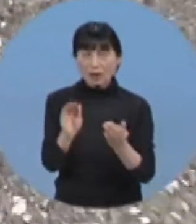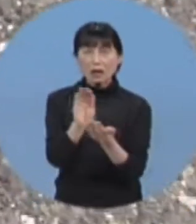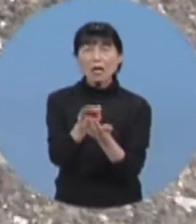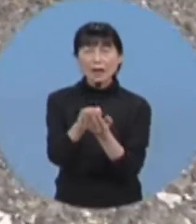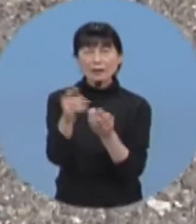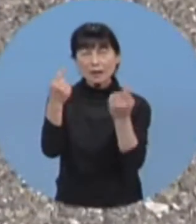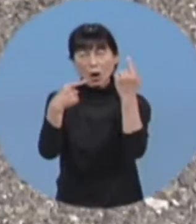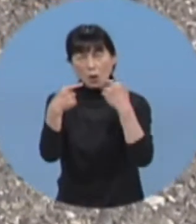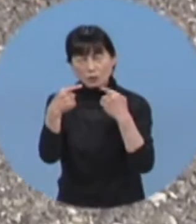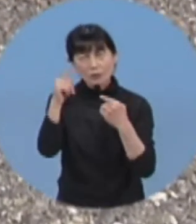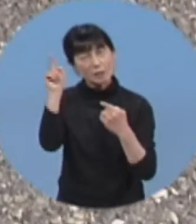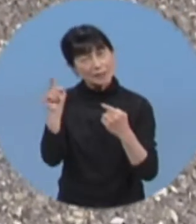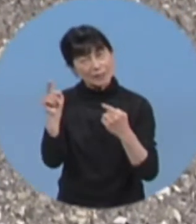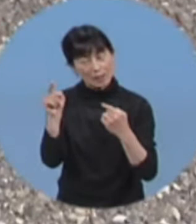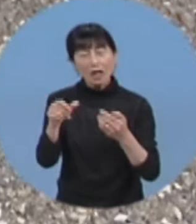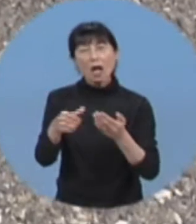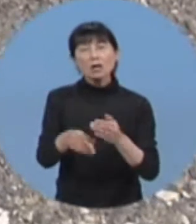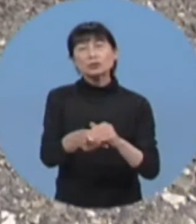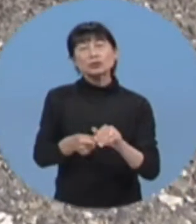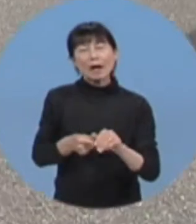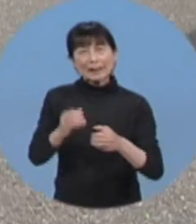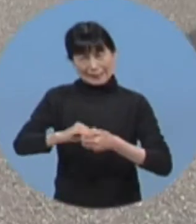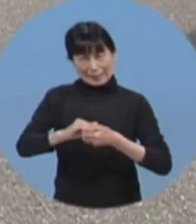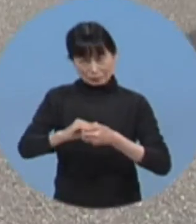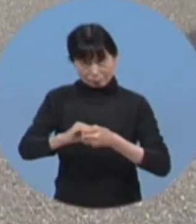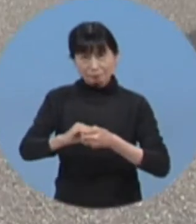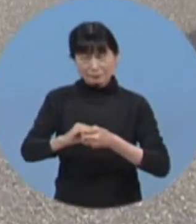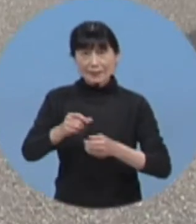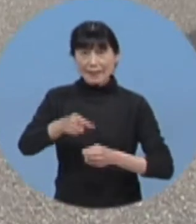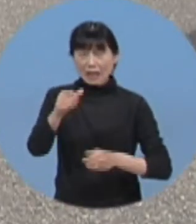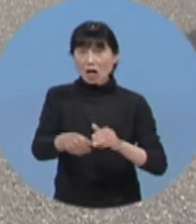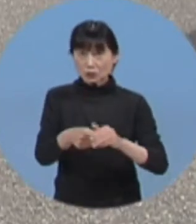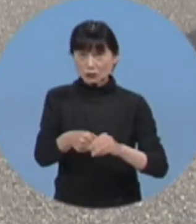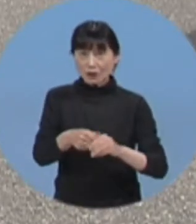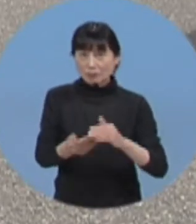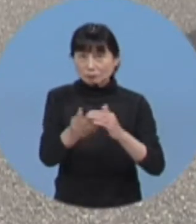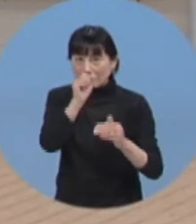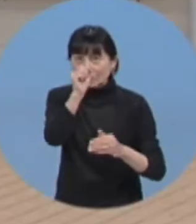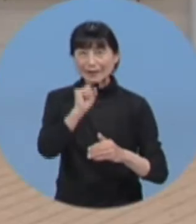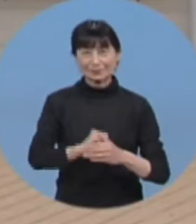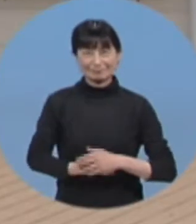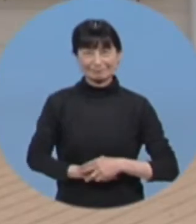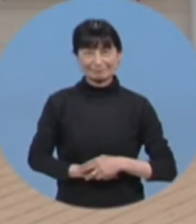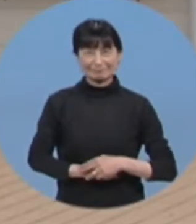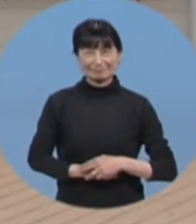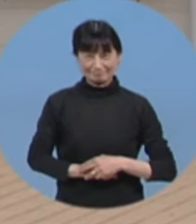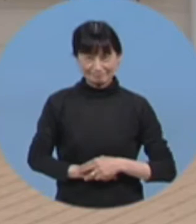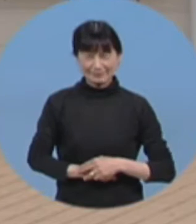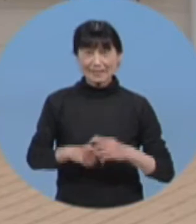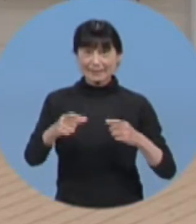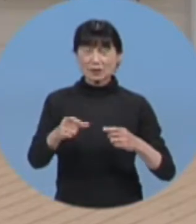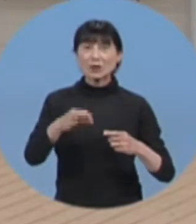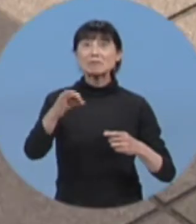で怪我をする可能性があるので靴は必ず履いてください。長靴があるとベストです。チケット